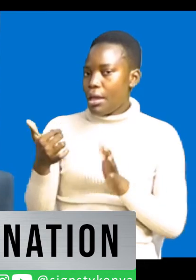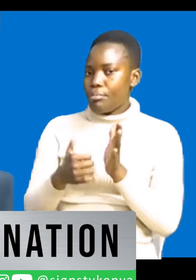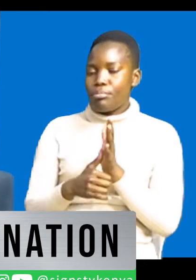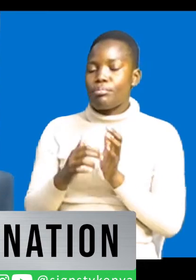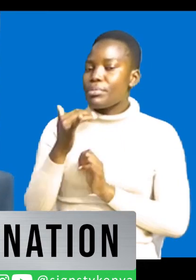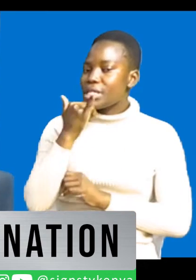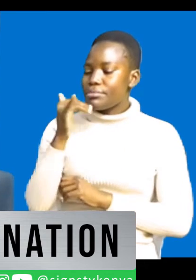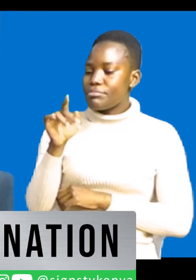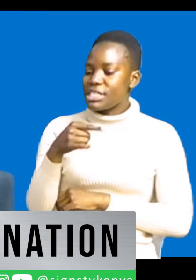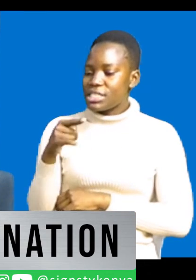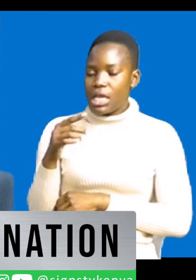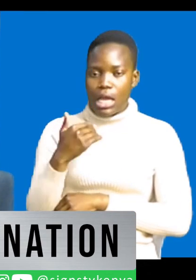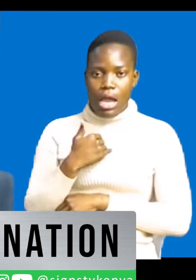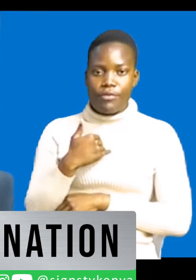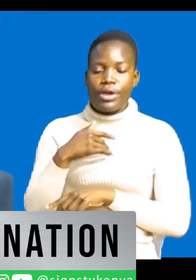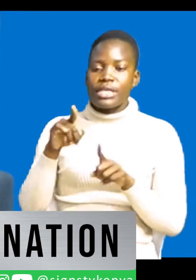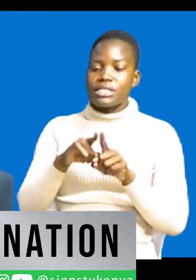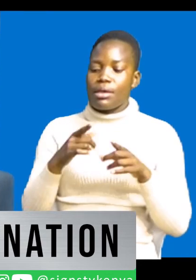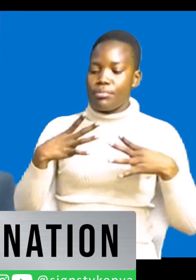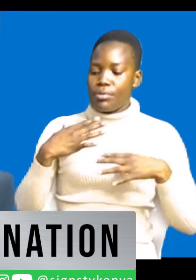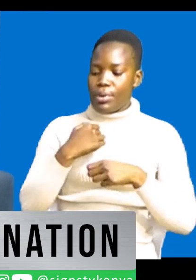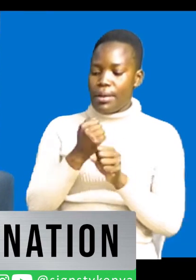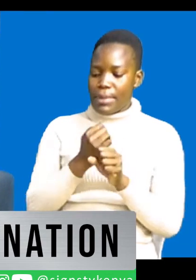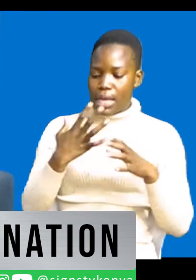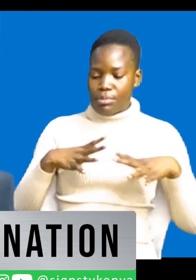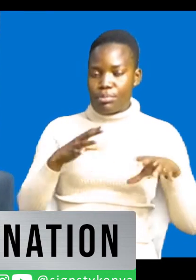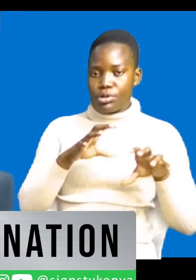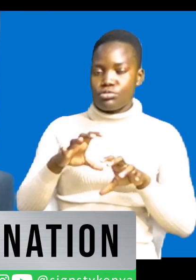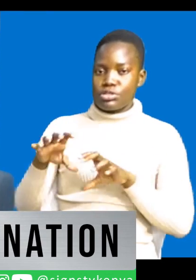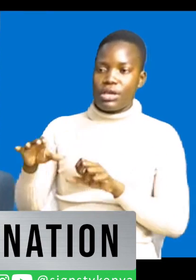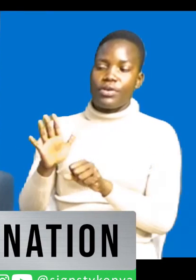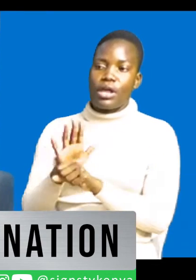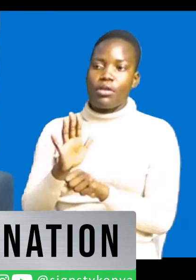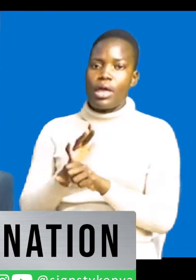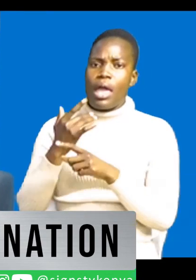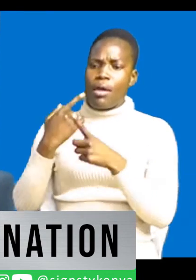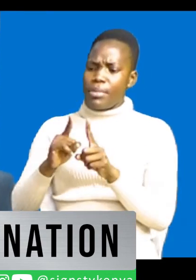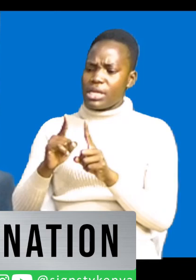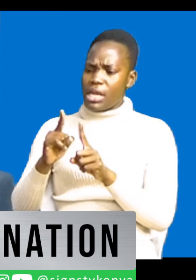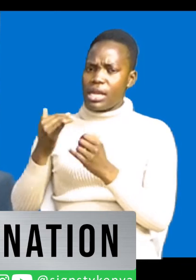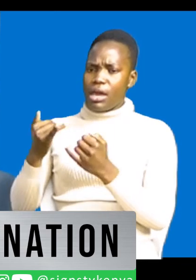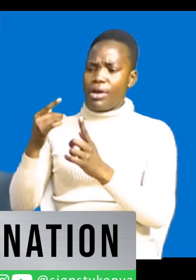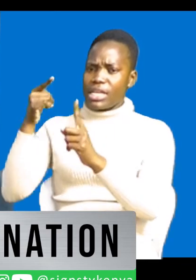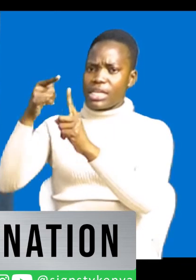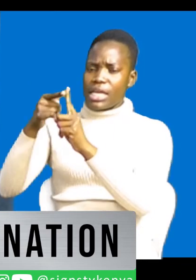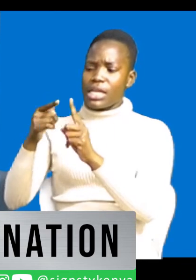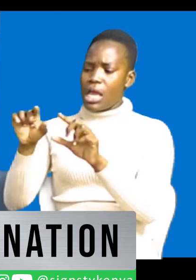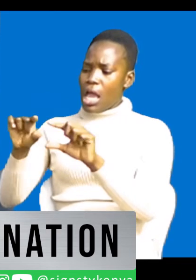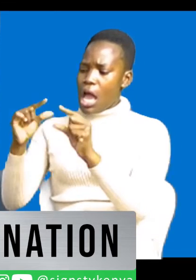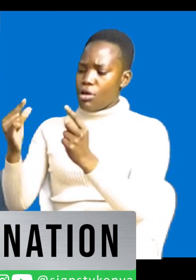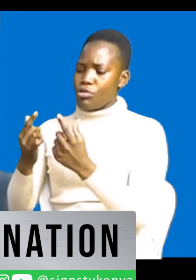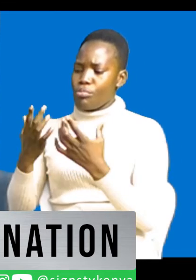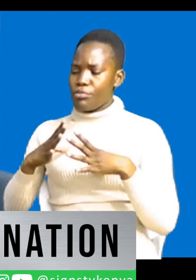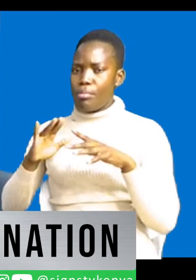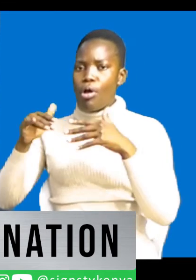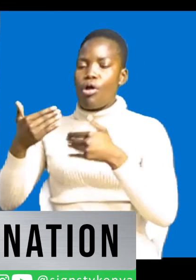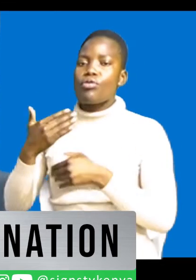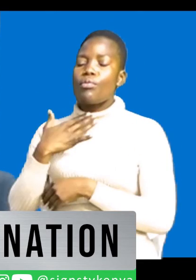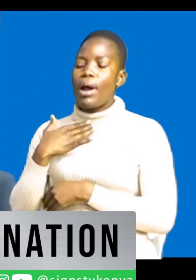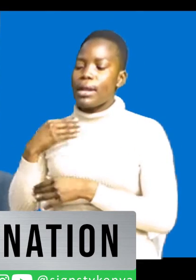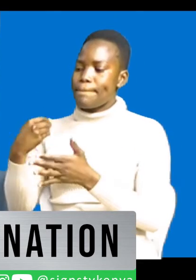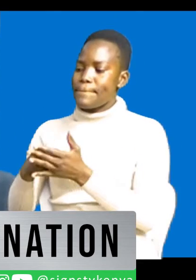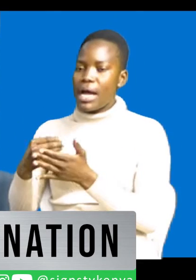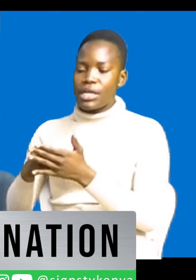kubwa sana hapo. Itaumiza watu wale haingefaa waumizwe. But are they really targeting watu fulani ama they are looking for money to run the